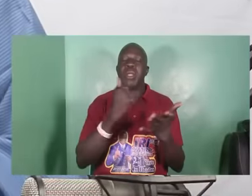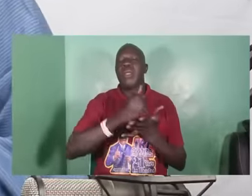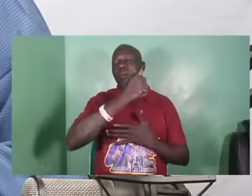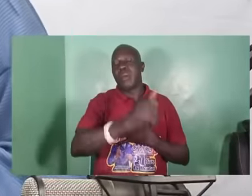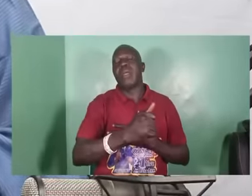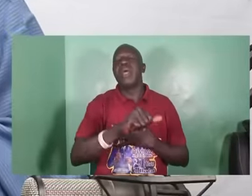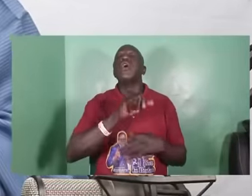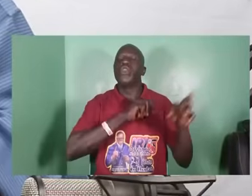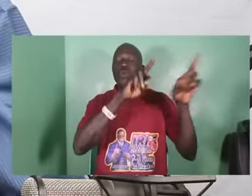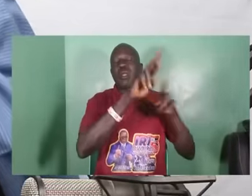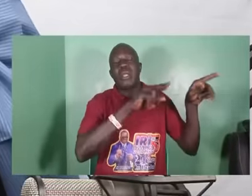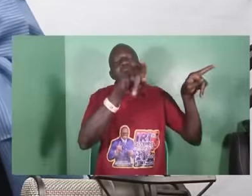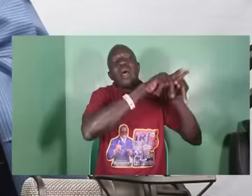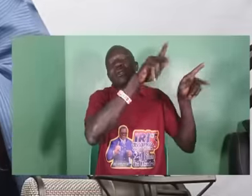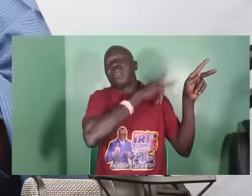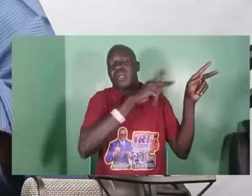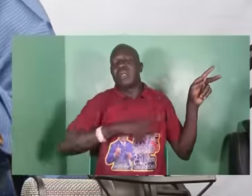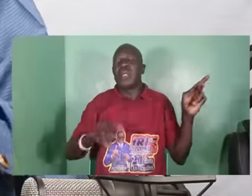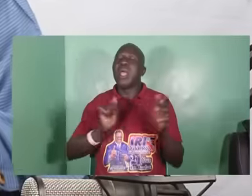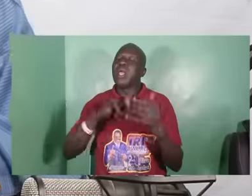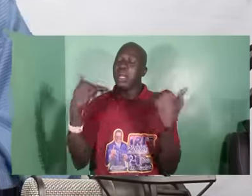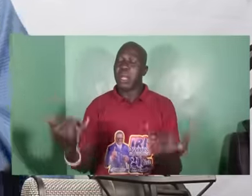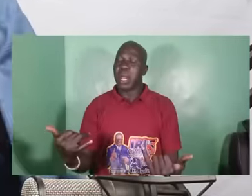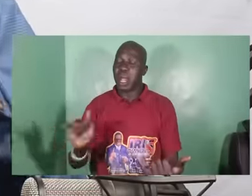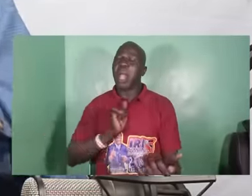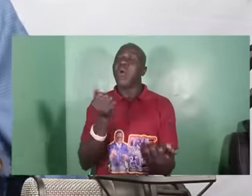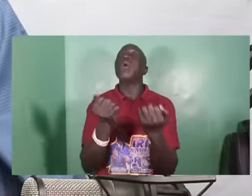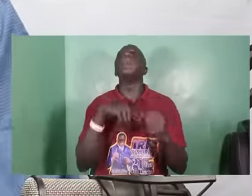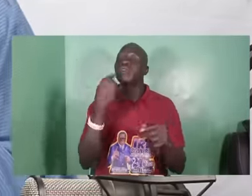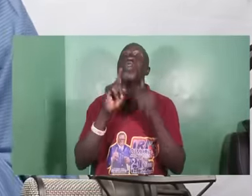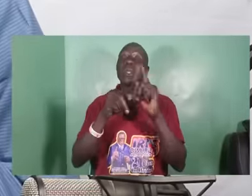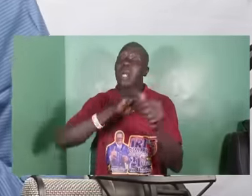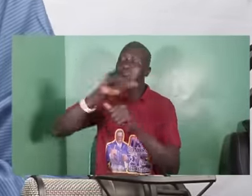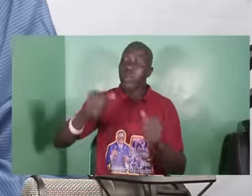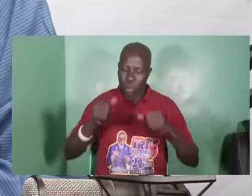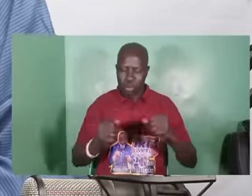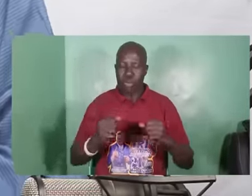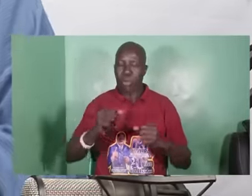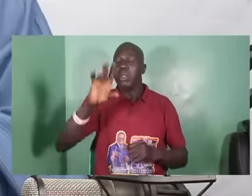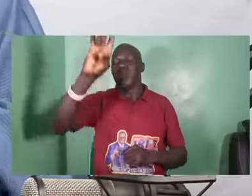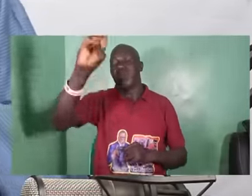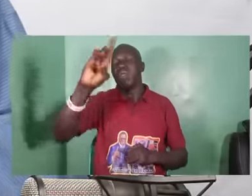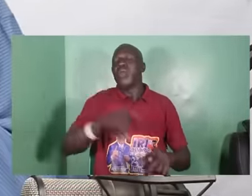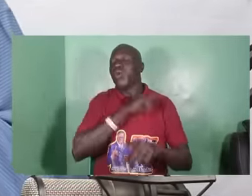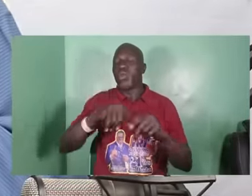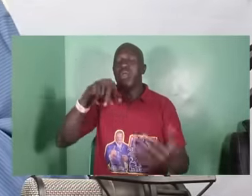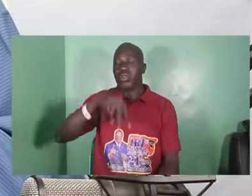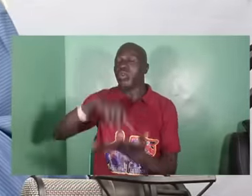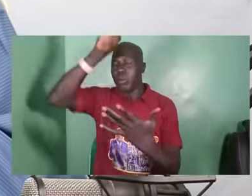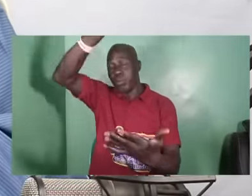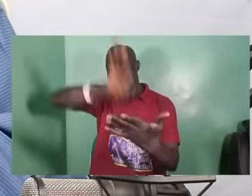Amen. Amen. Amen. Amen. Amen. Amen. Amen. Amen. Amen. Amen. Amen. Amen. Amen. Amen. Amen. Amen. Amen. Amen. Amen. Amen. Amen.